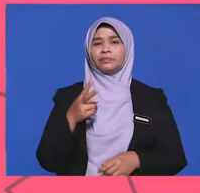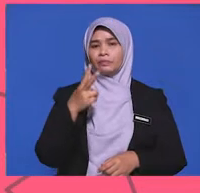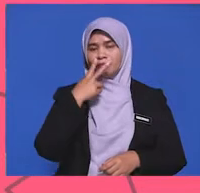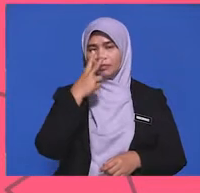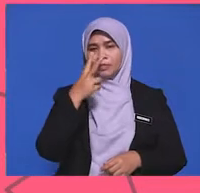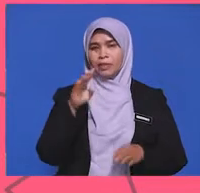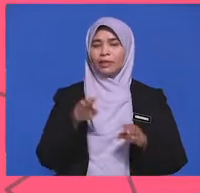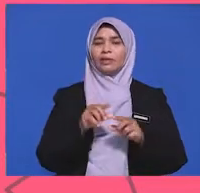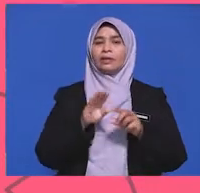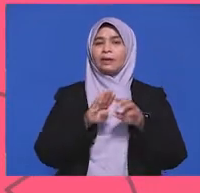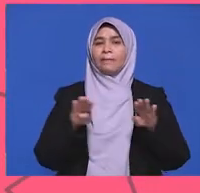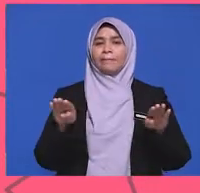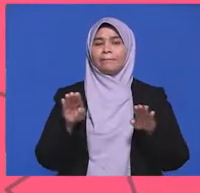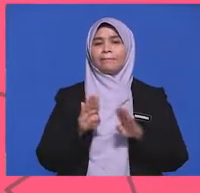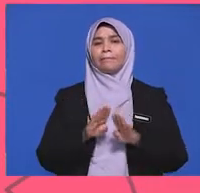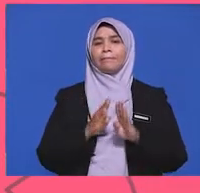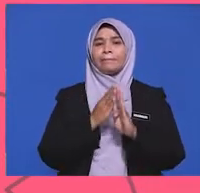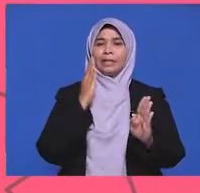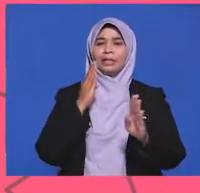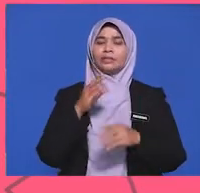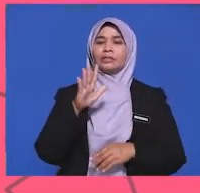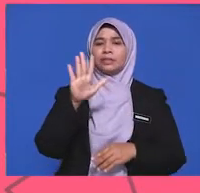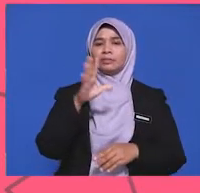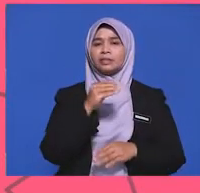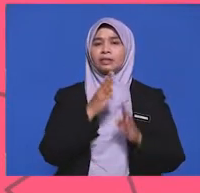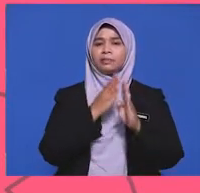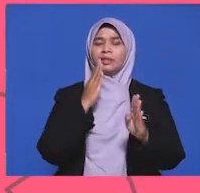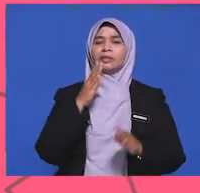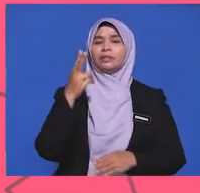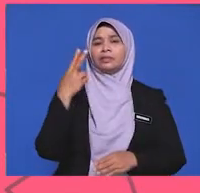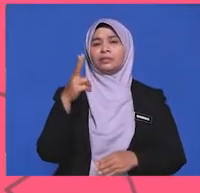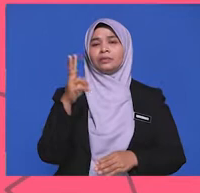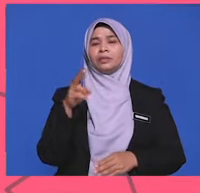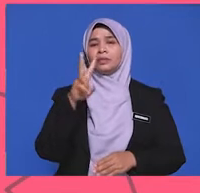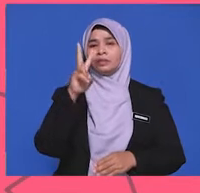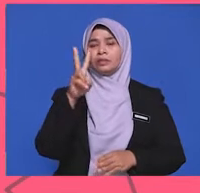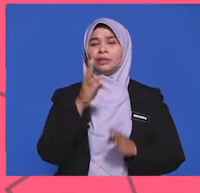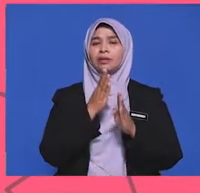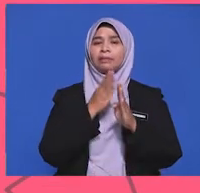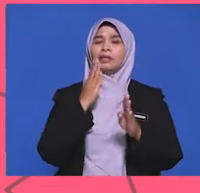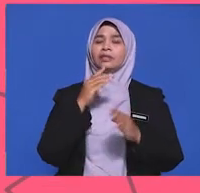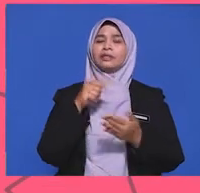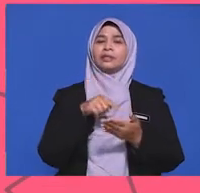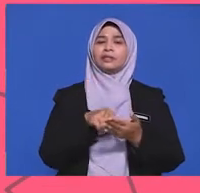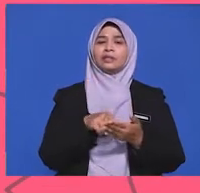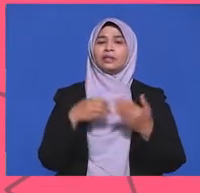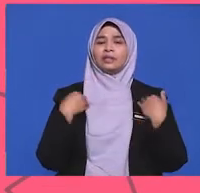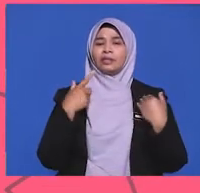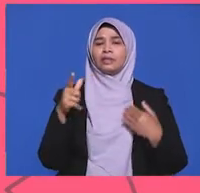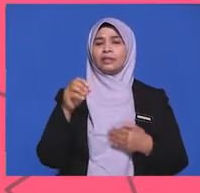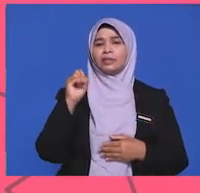perhatikan pada baris 5 dan pada baris 12. Kedua-dua baris ini merupakan